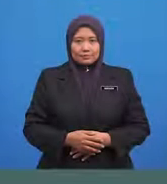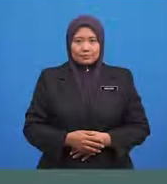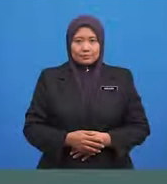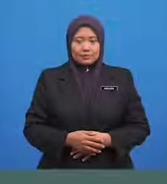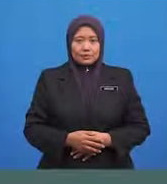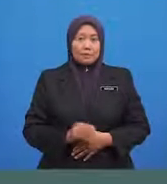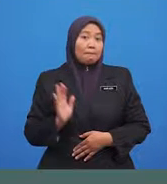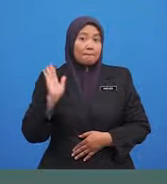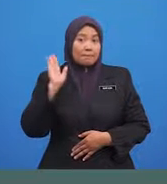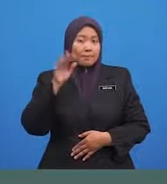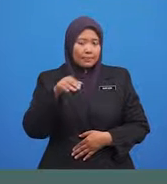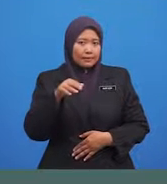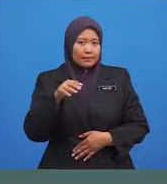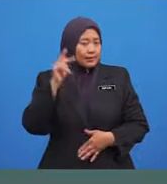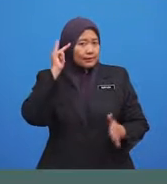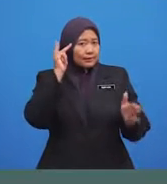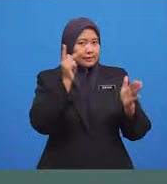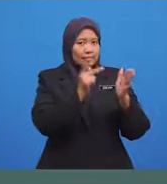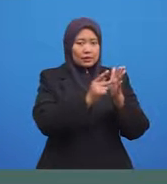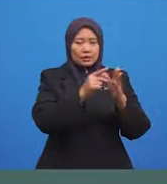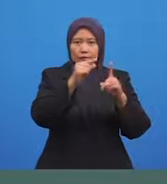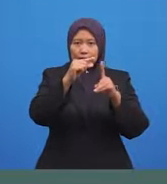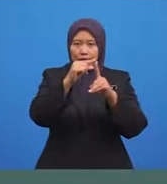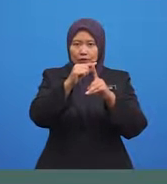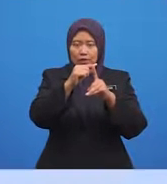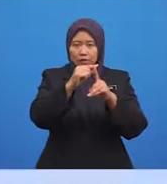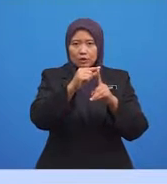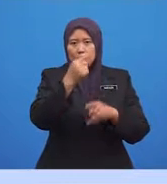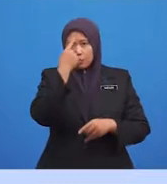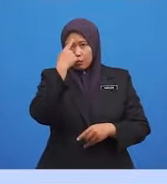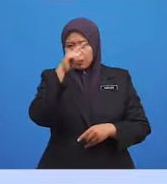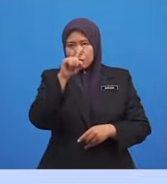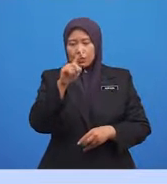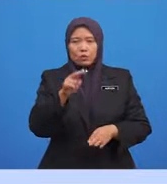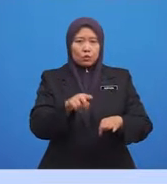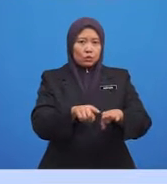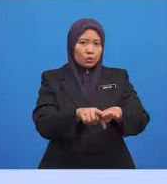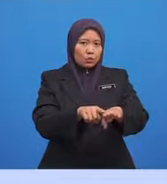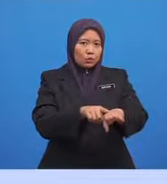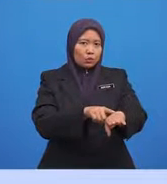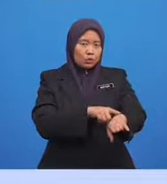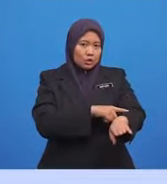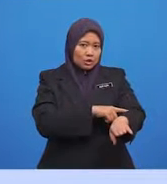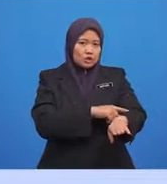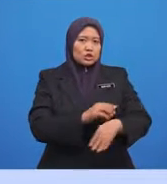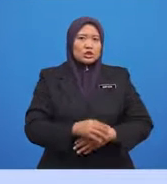Baiklah, mari kita mengenali perbendaharaan kata ukuran panjang. Berdasarkan paparan